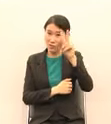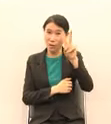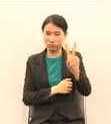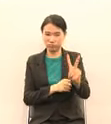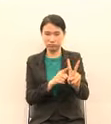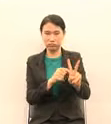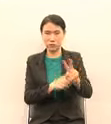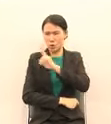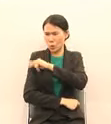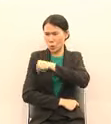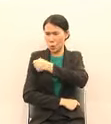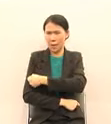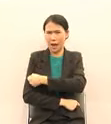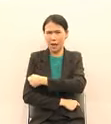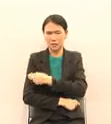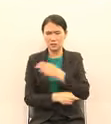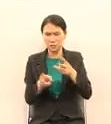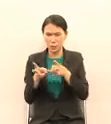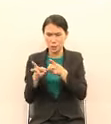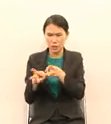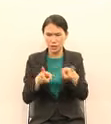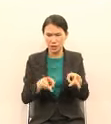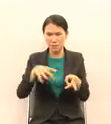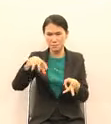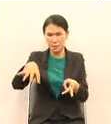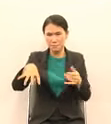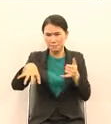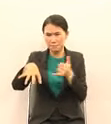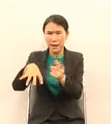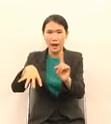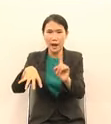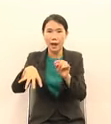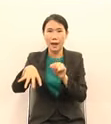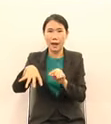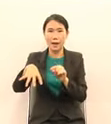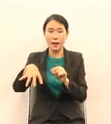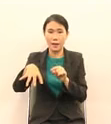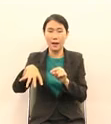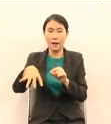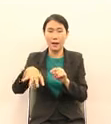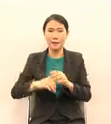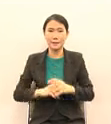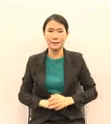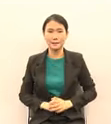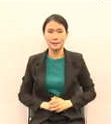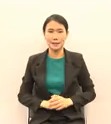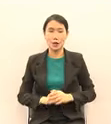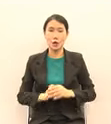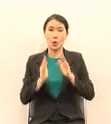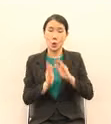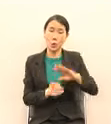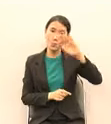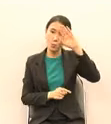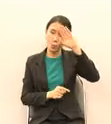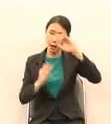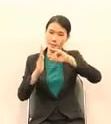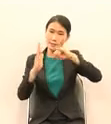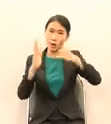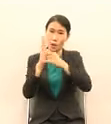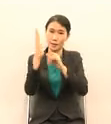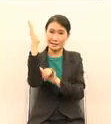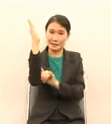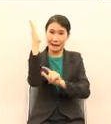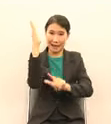าโรงพยาบาลอย่างไรนะอย่างในกรณีของผู้ป่วยที่จังหวัดยะลาเนี่ยเข